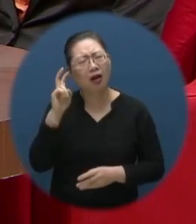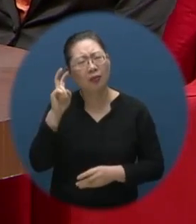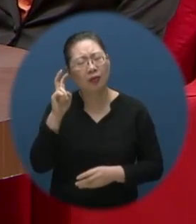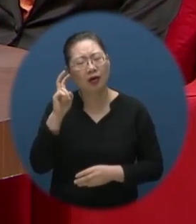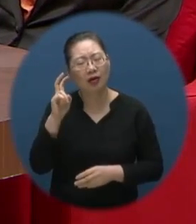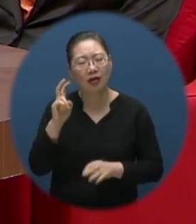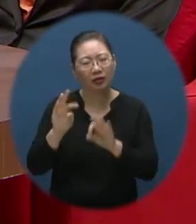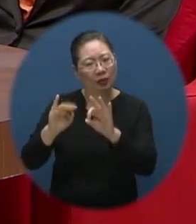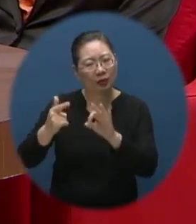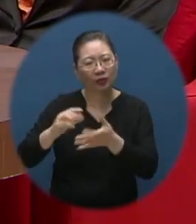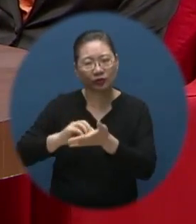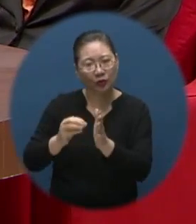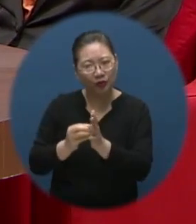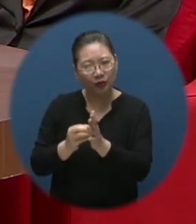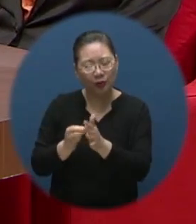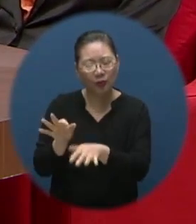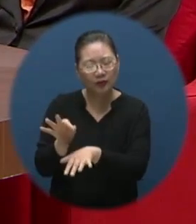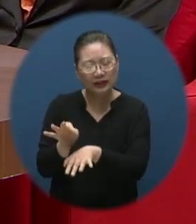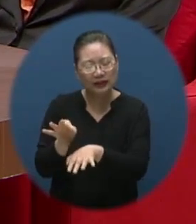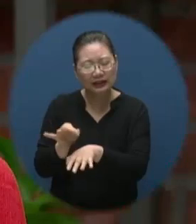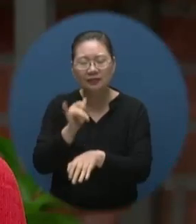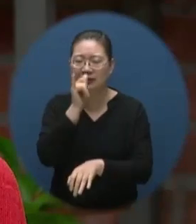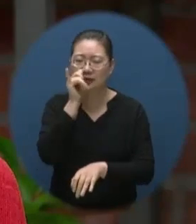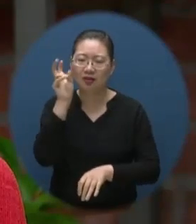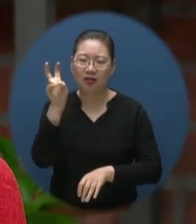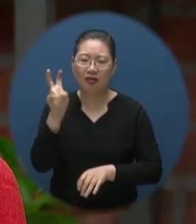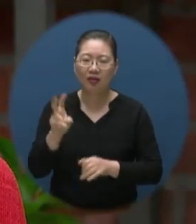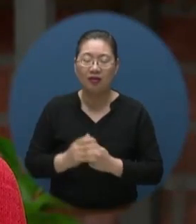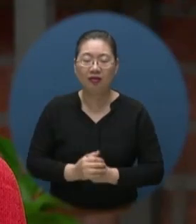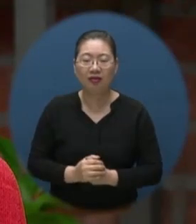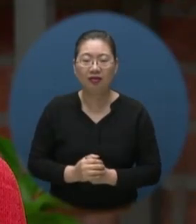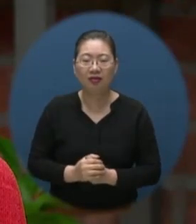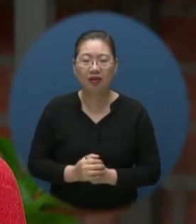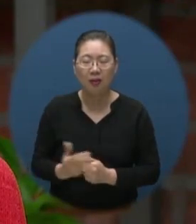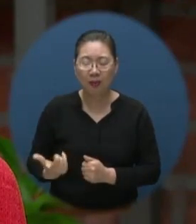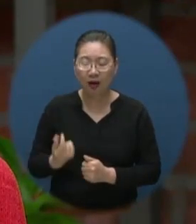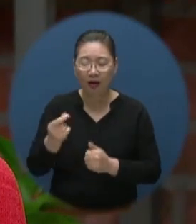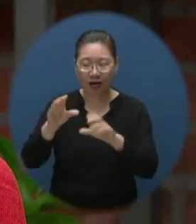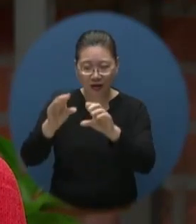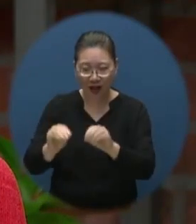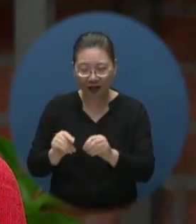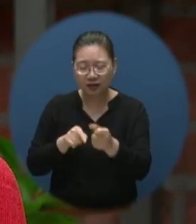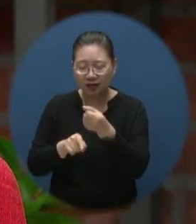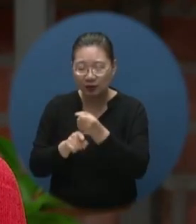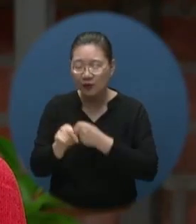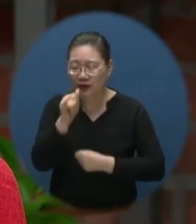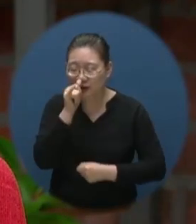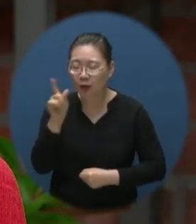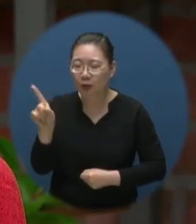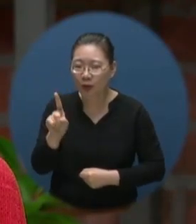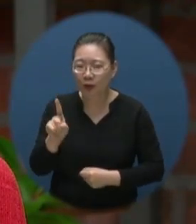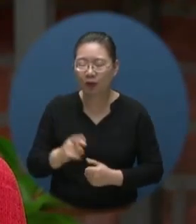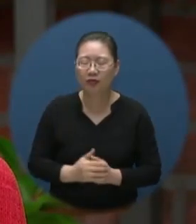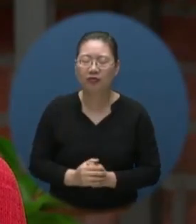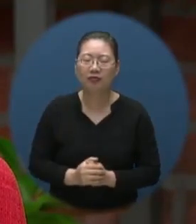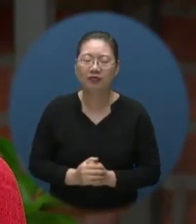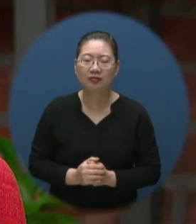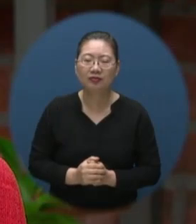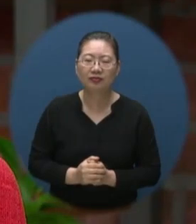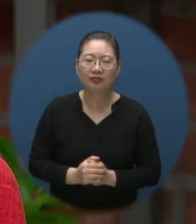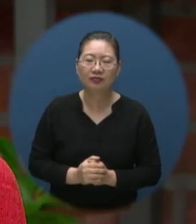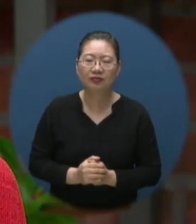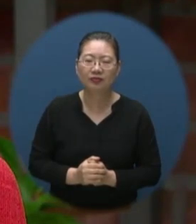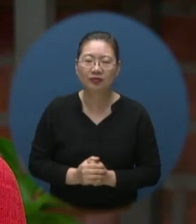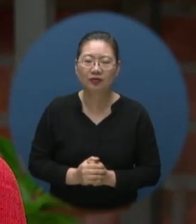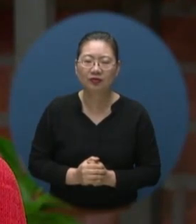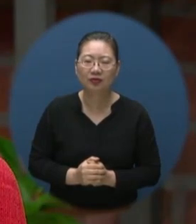아마 한 열 번쯤 맞으셨을 거예요. 근데 그렇게 빨리 낫는 이유가요. 예. 그분들은